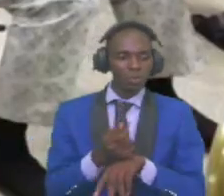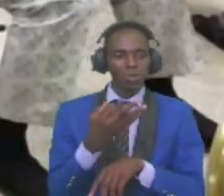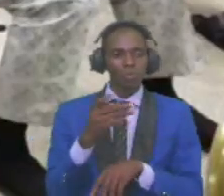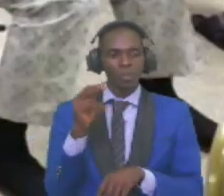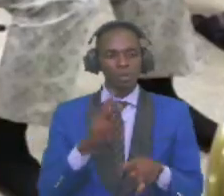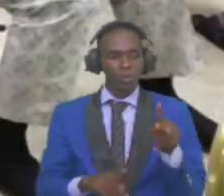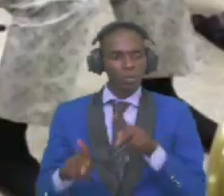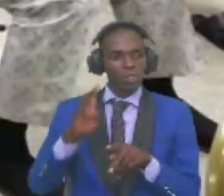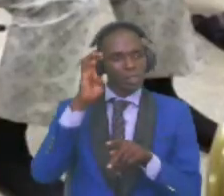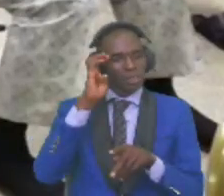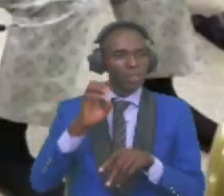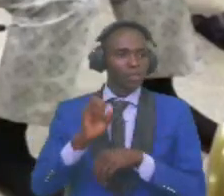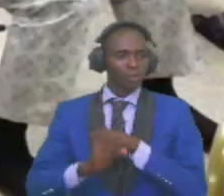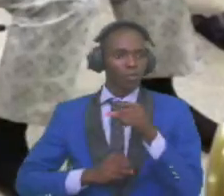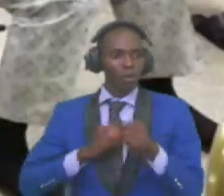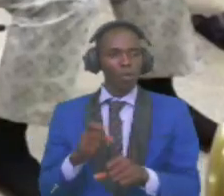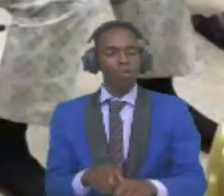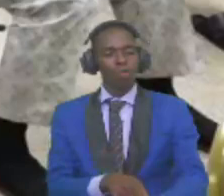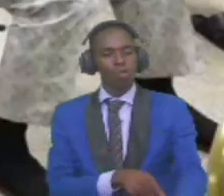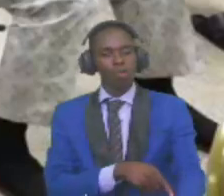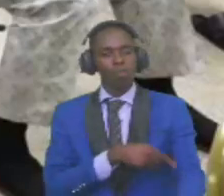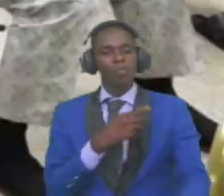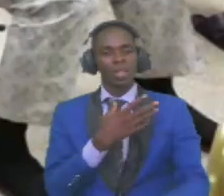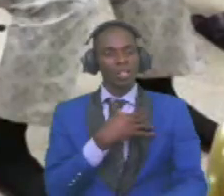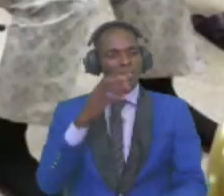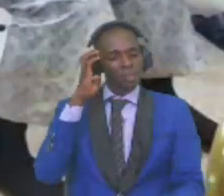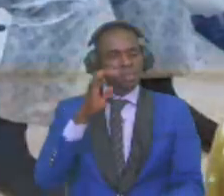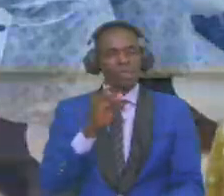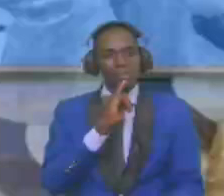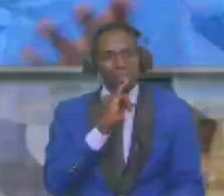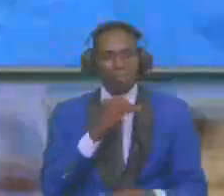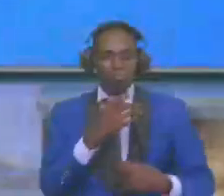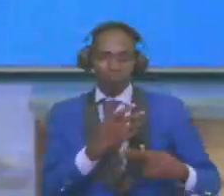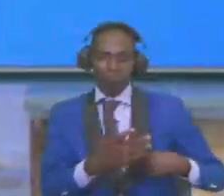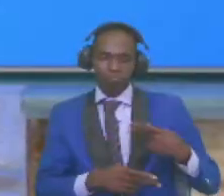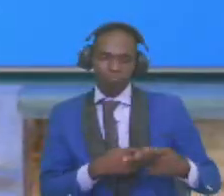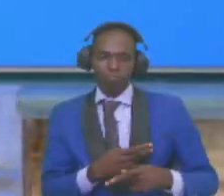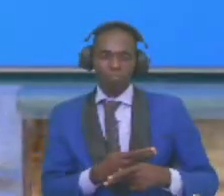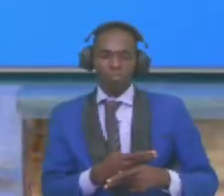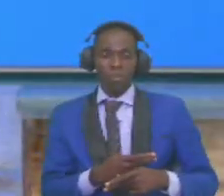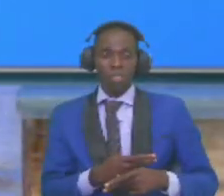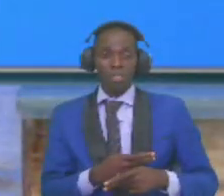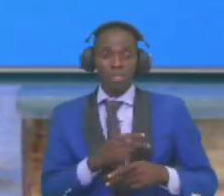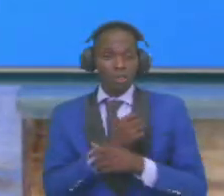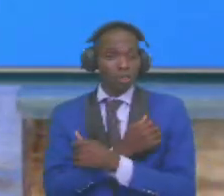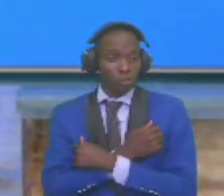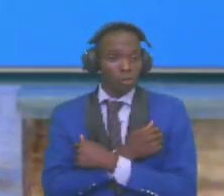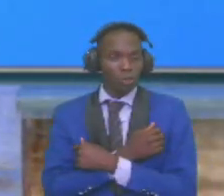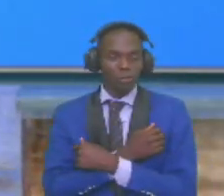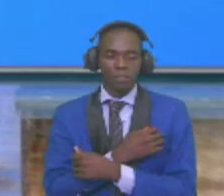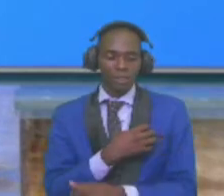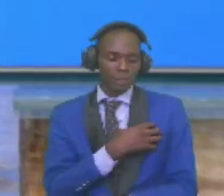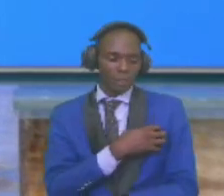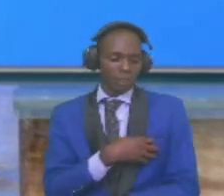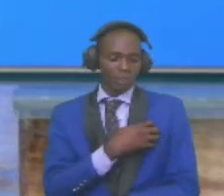des gens l attaque des gens et elle est la charité et patiente elle est pleine de bonté la